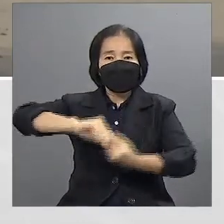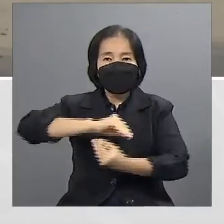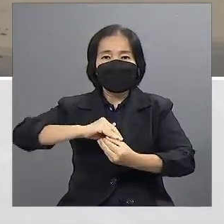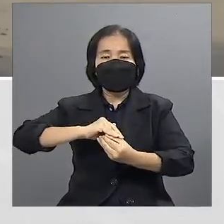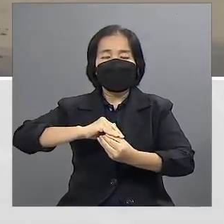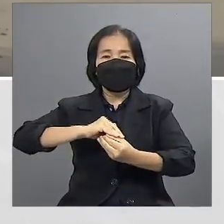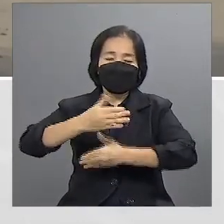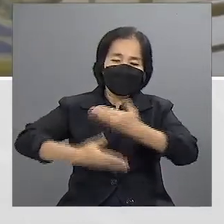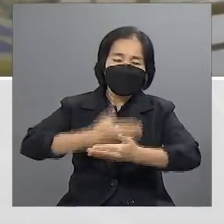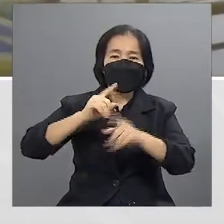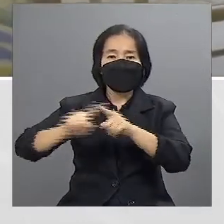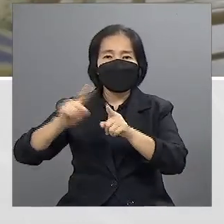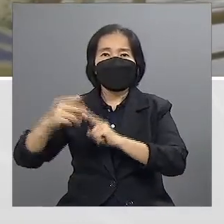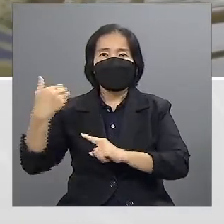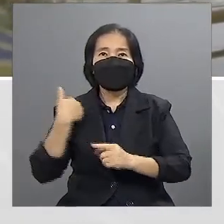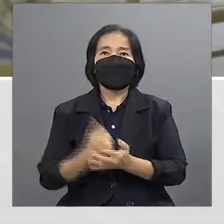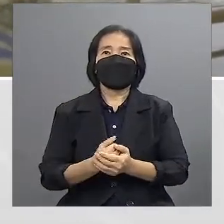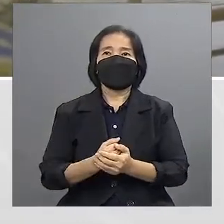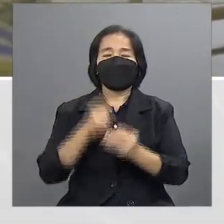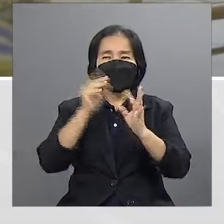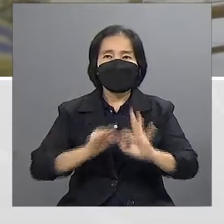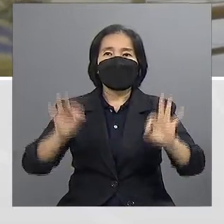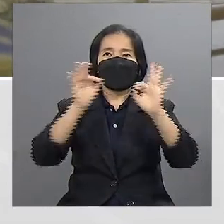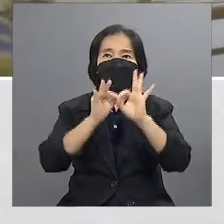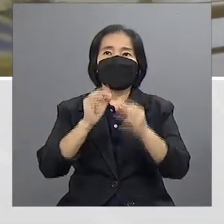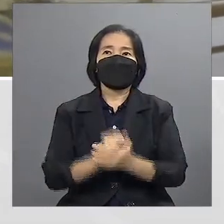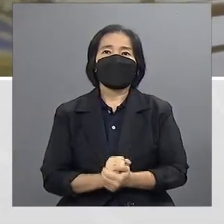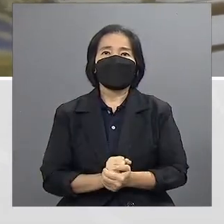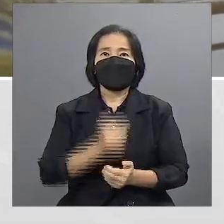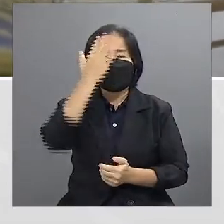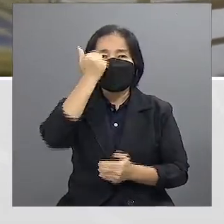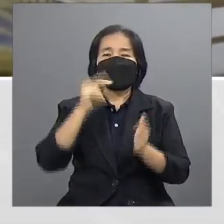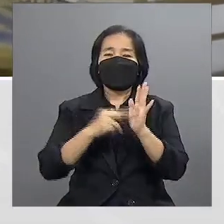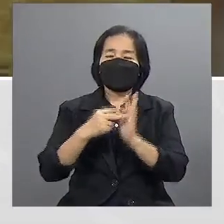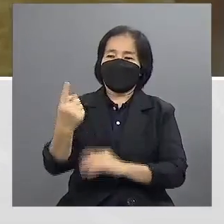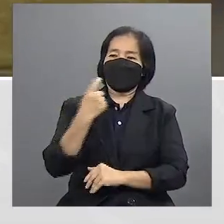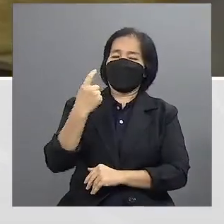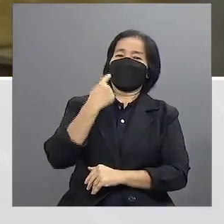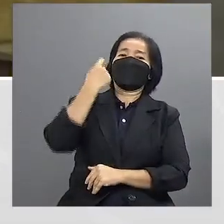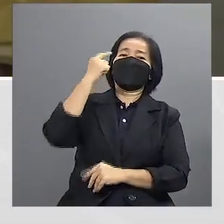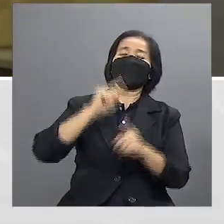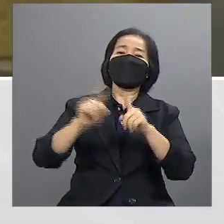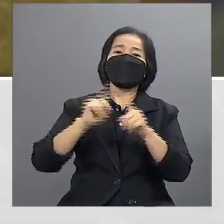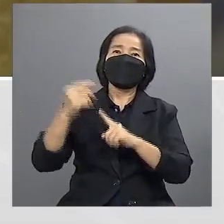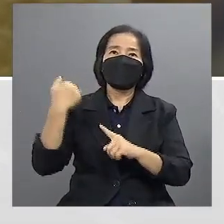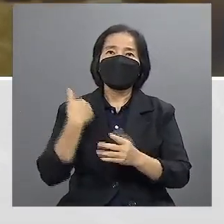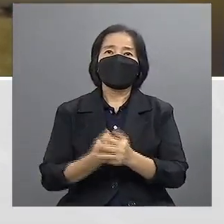งน haวมุás wiggleกเปกปัจรงวและ